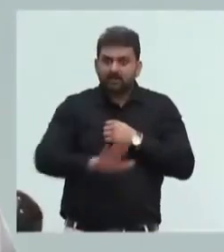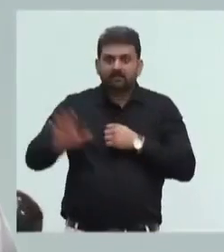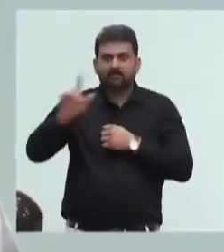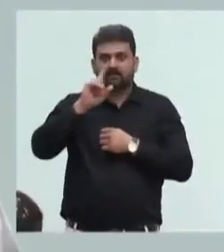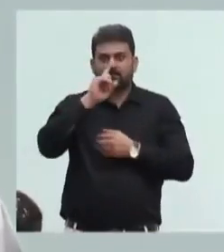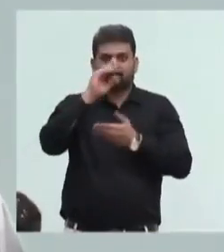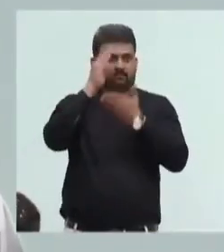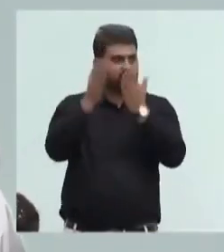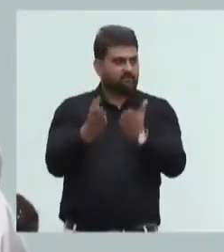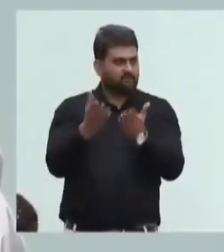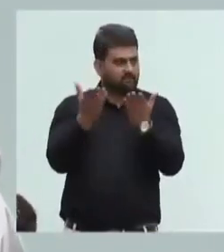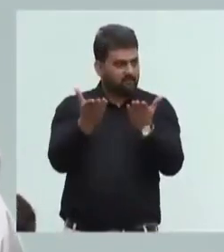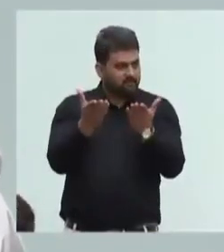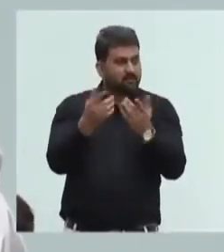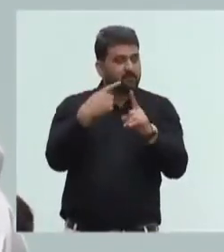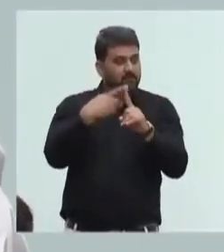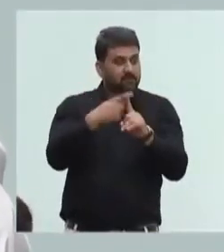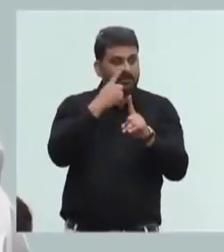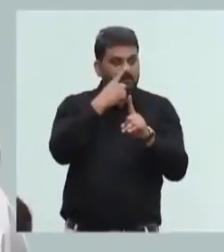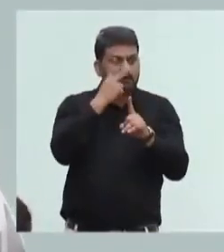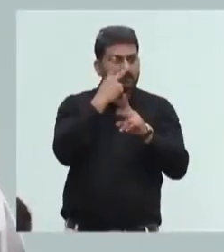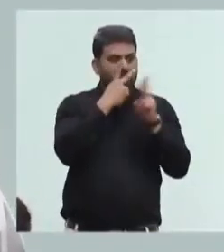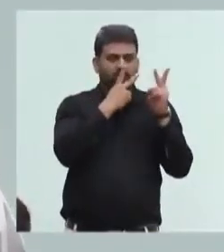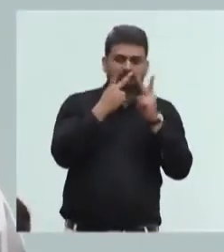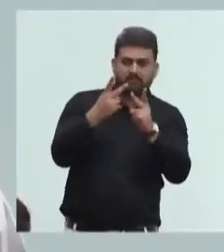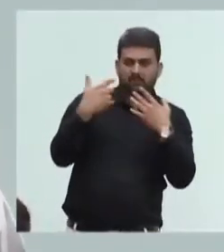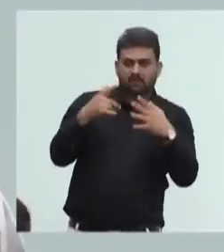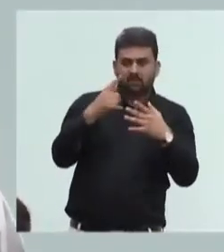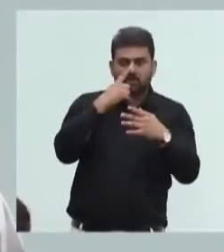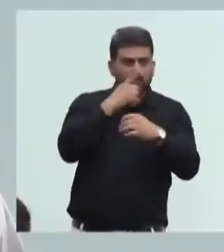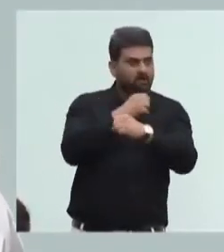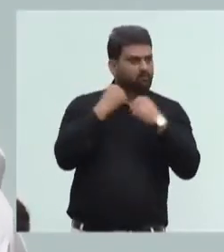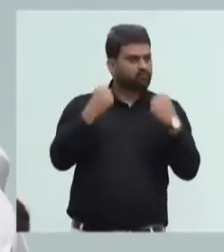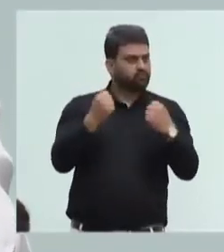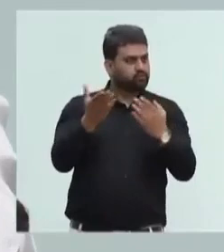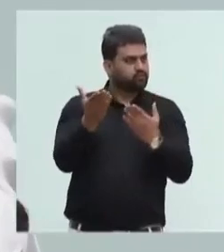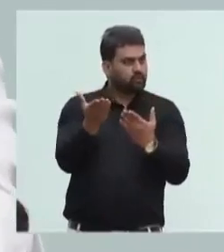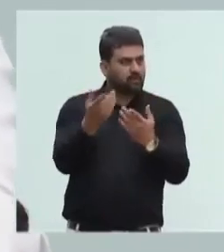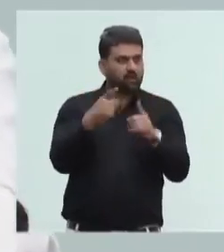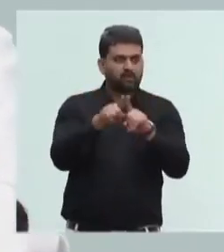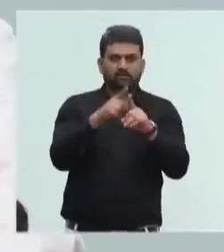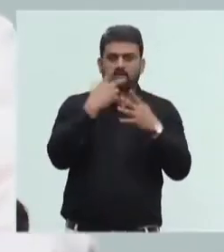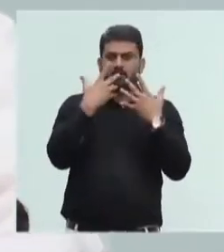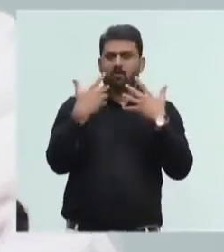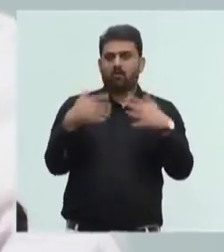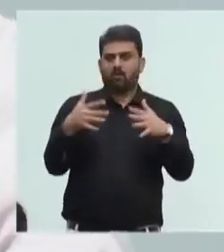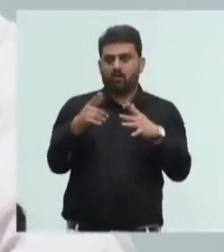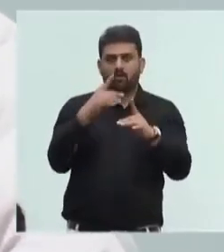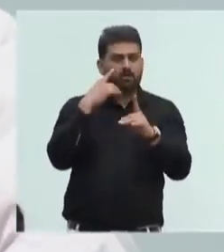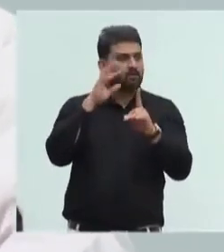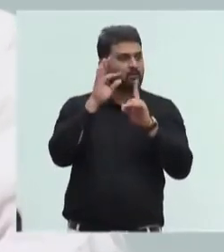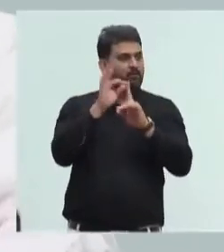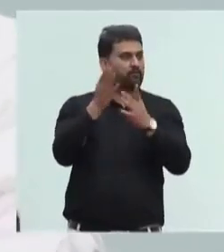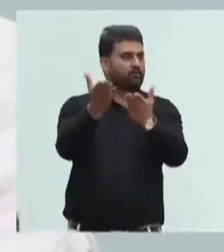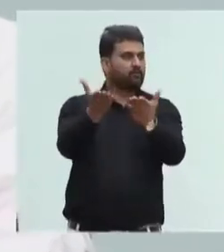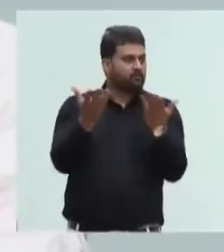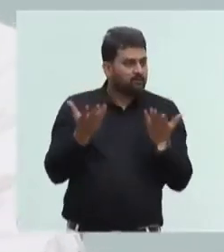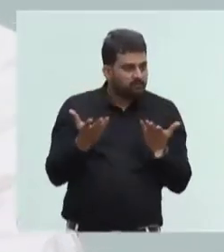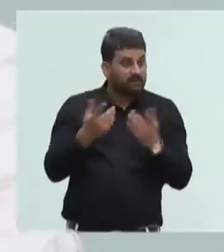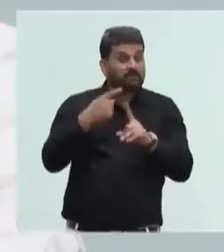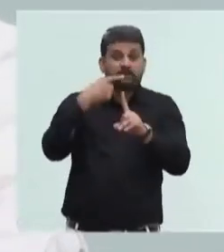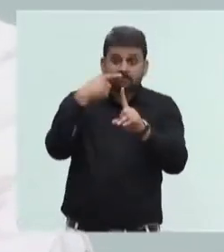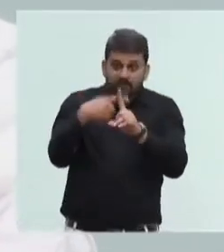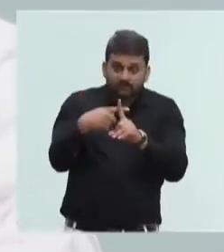का उनके सामर्थ्य का एक प्रकार से पर्याय तो है ही है साथ ही